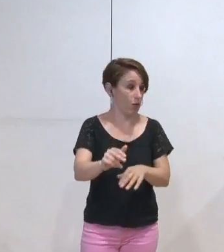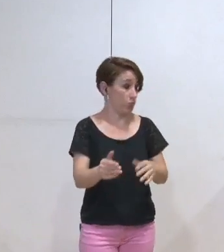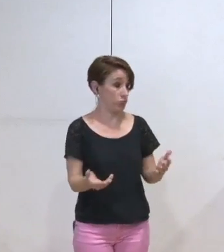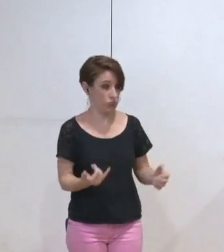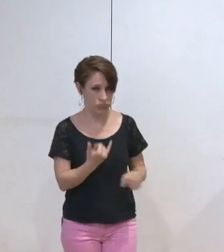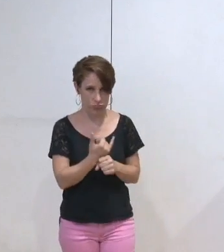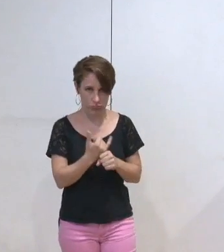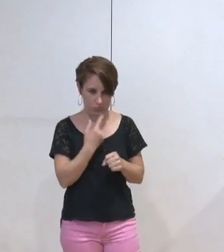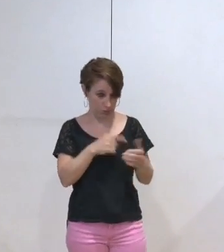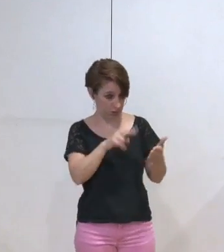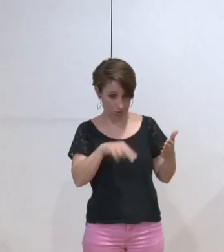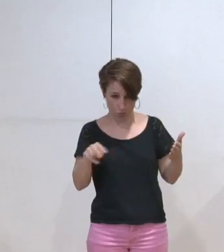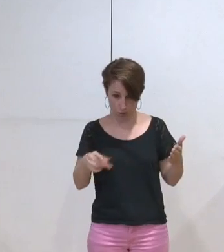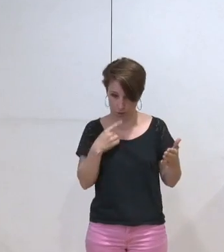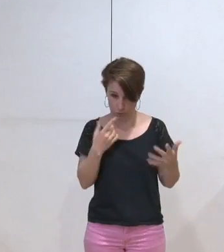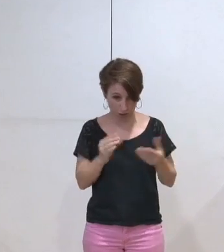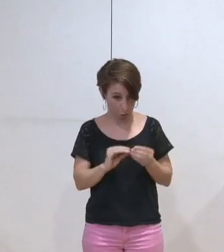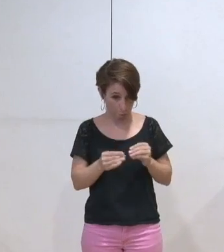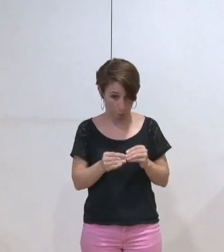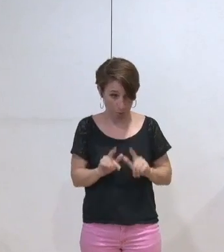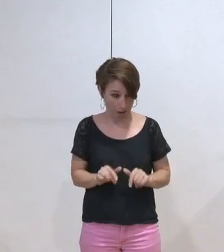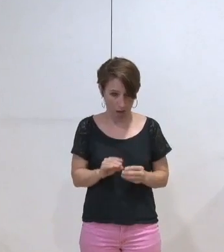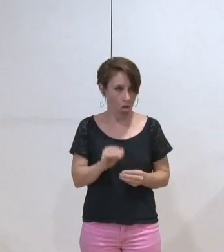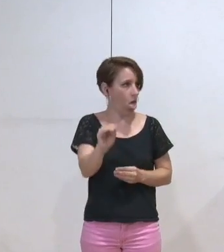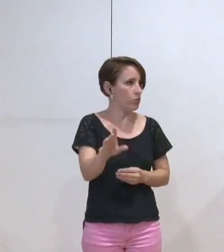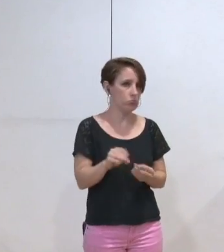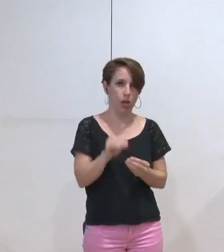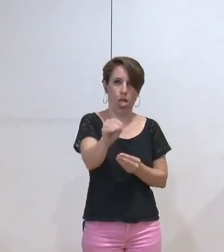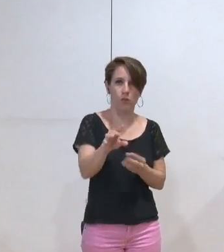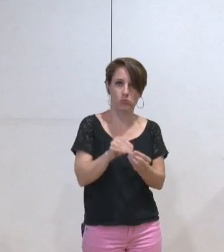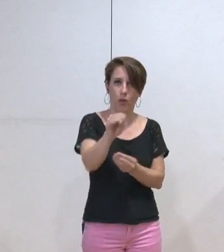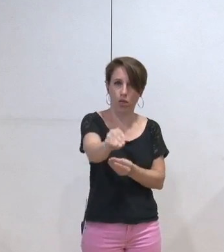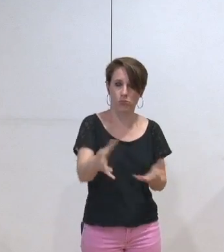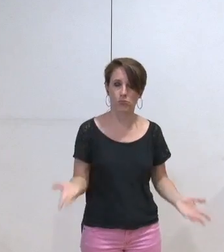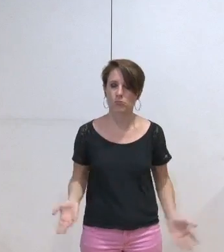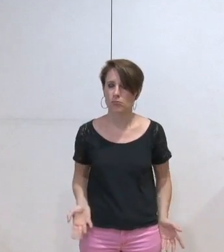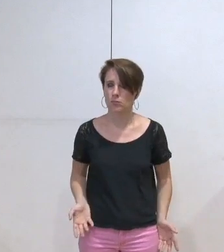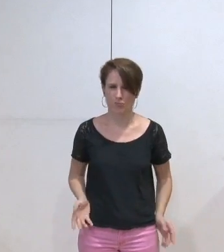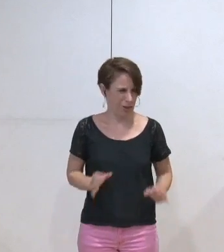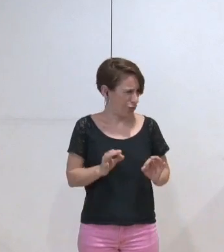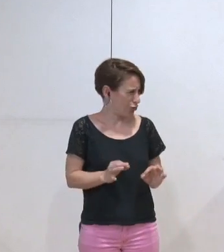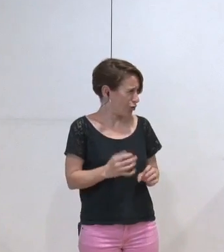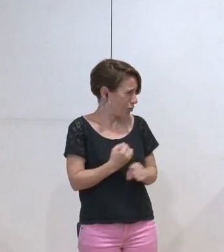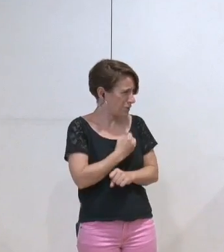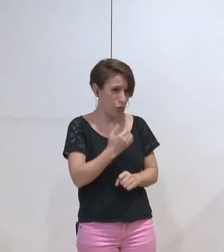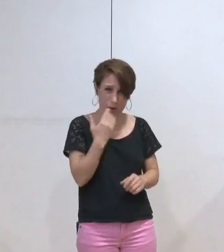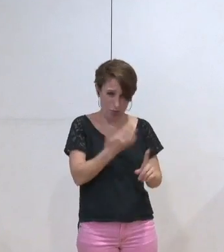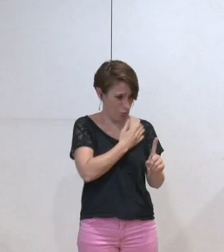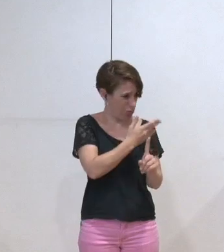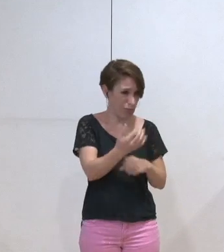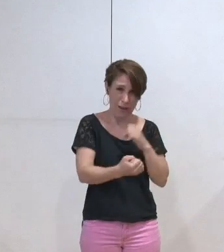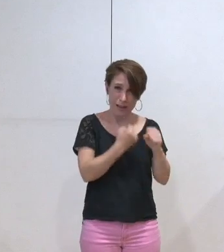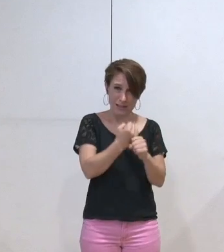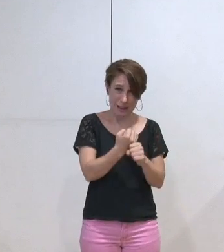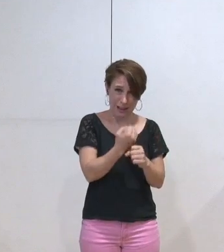problèmes devant soi sans cesse alors que c'était l'occasion cette année de travail pour justement proposer et au conseil d'administration et au